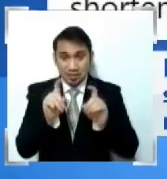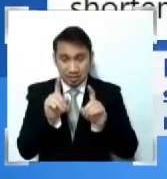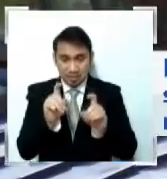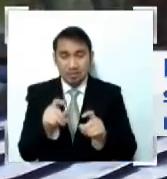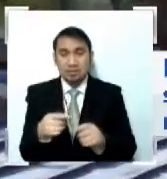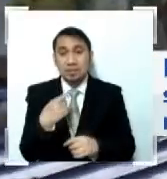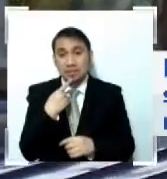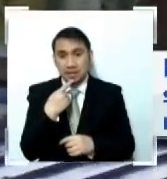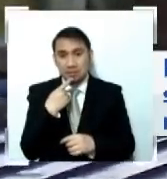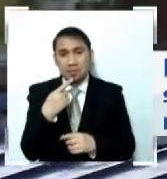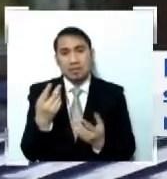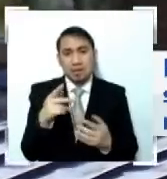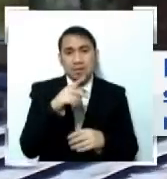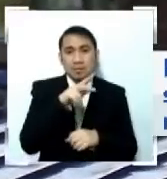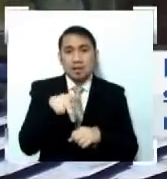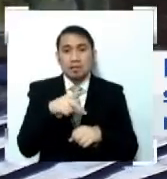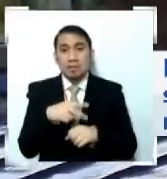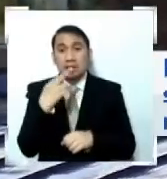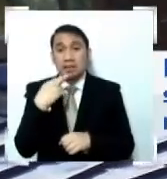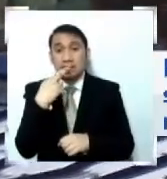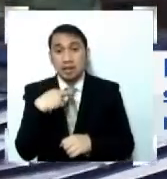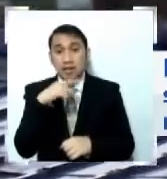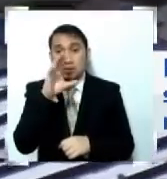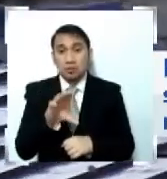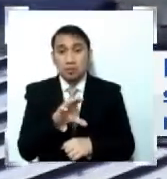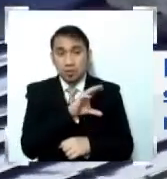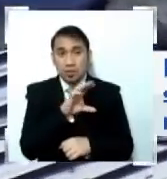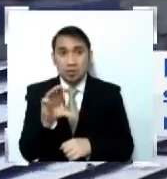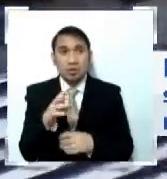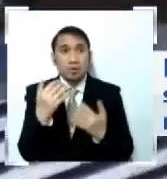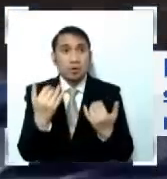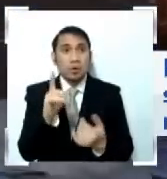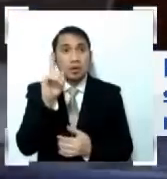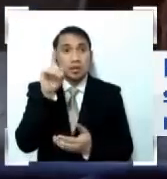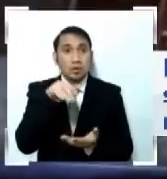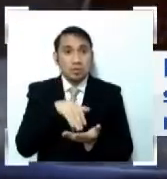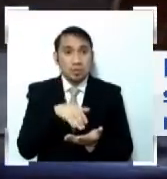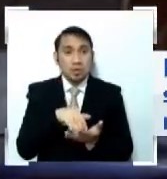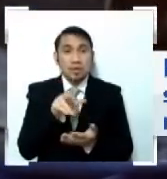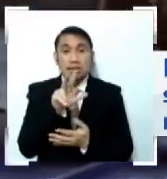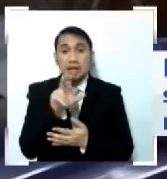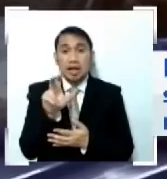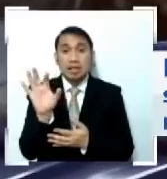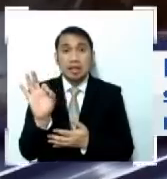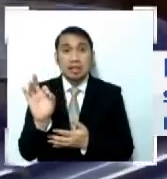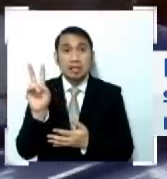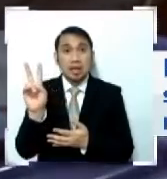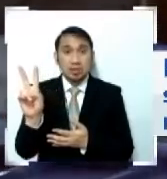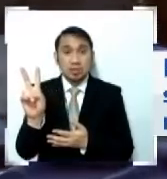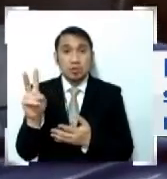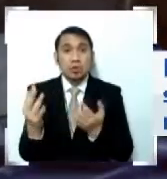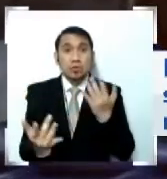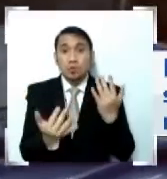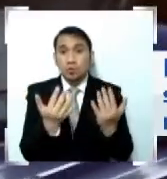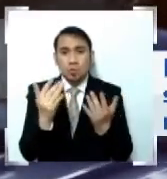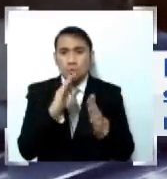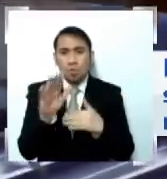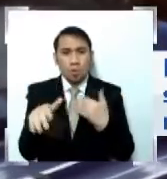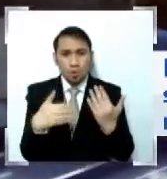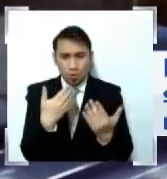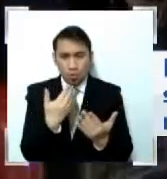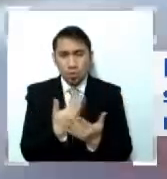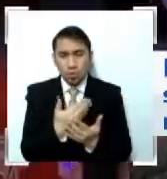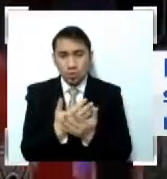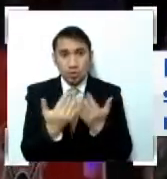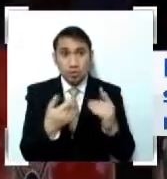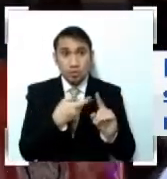Cross. Sa datos ng BFP-NCR, 1,392 na ang naitatalang sunog sa Metro Manila mula Enero hanggang ngayong